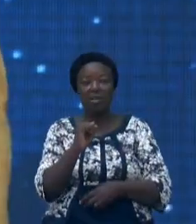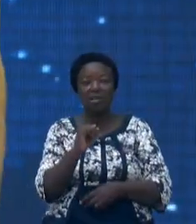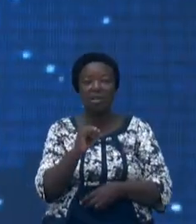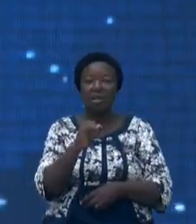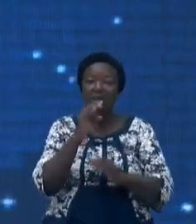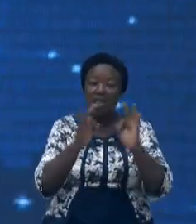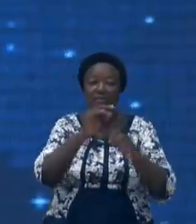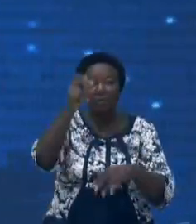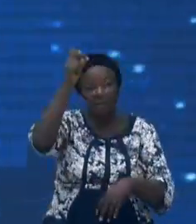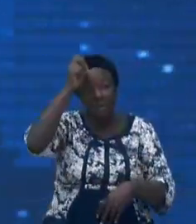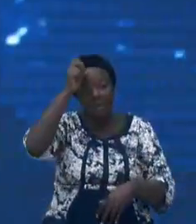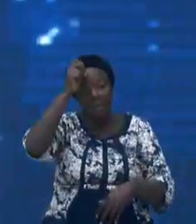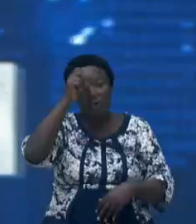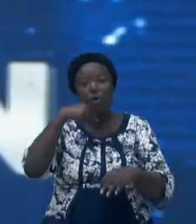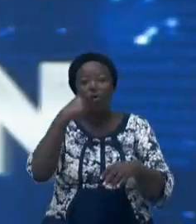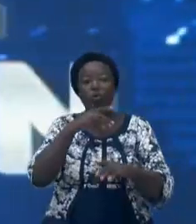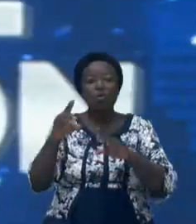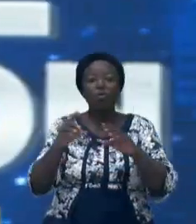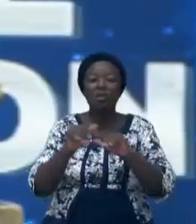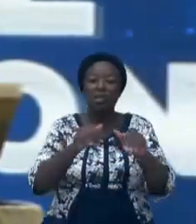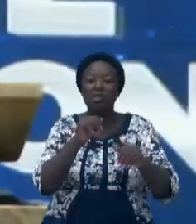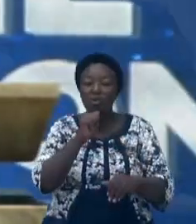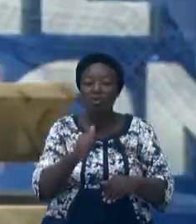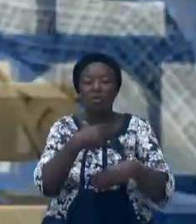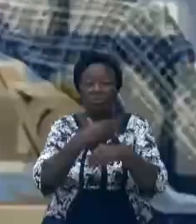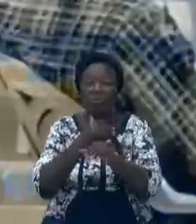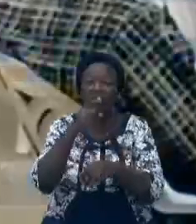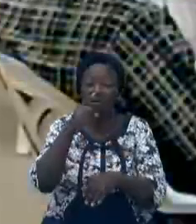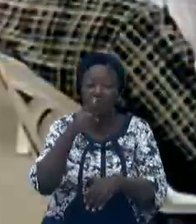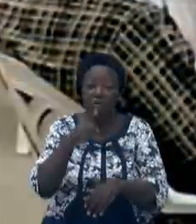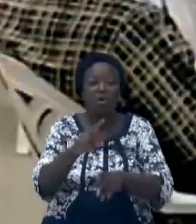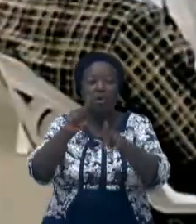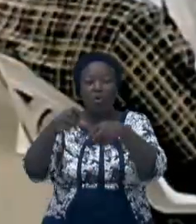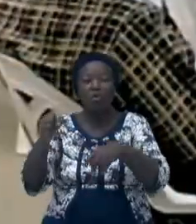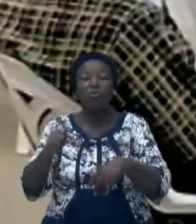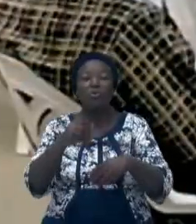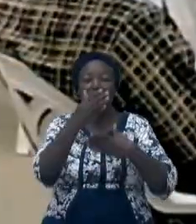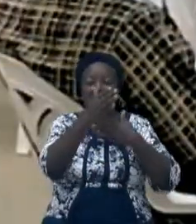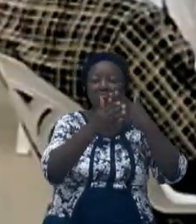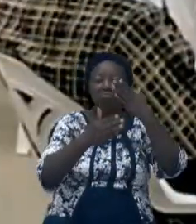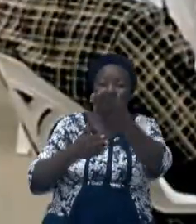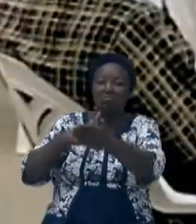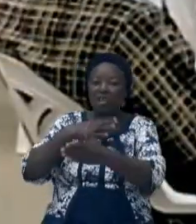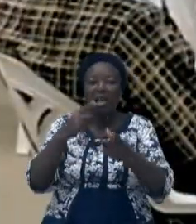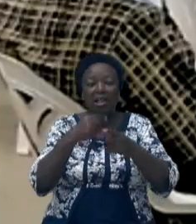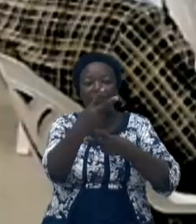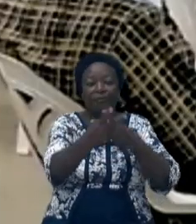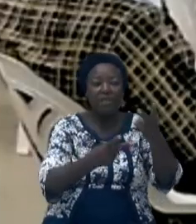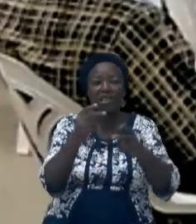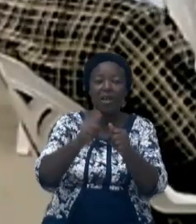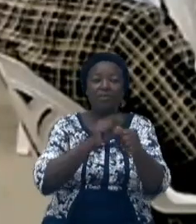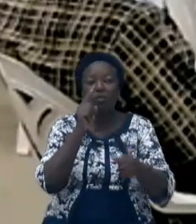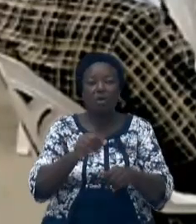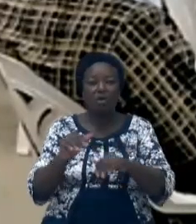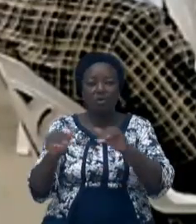tous les lieux maintenant ce que je vis ces attentes qui mena t'as pas crier se balade